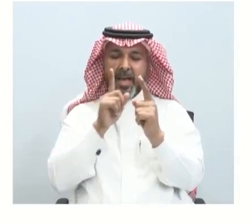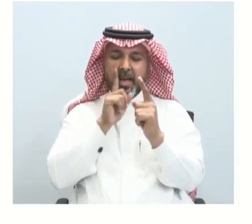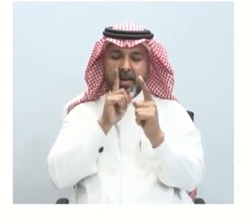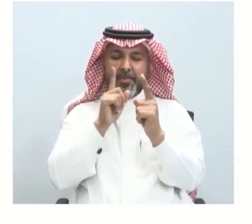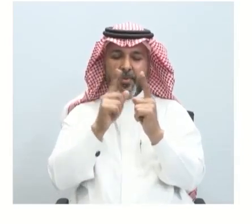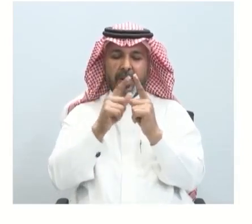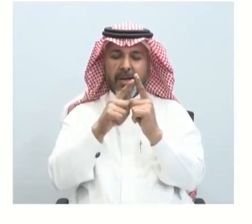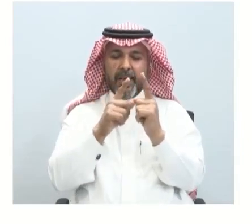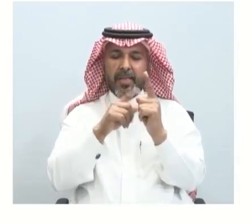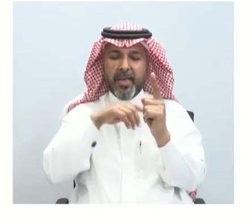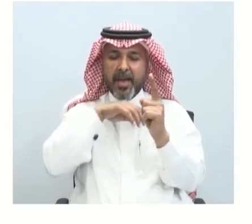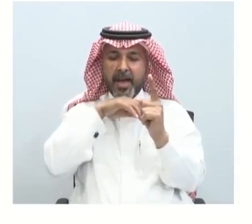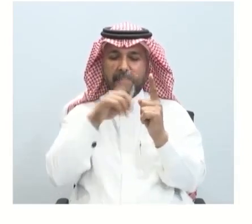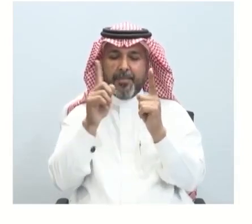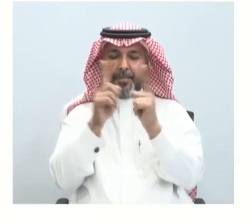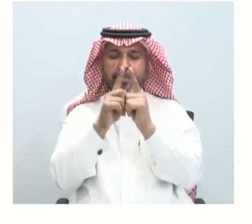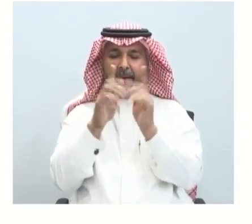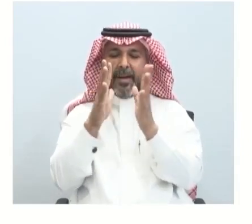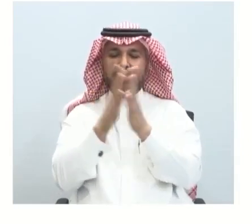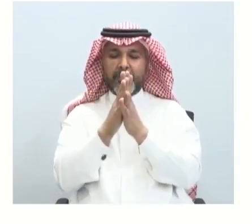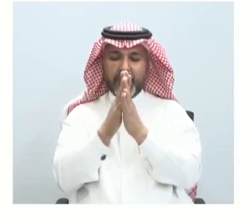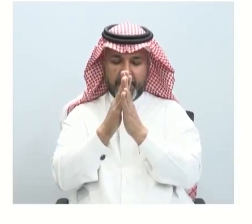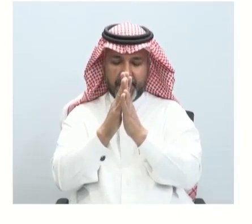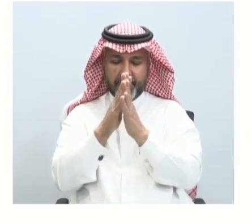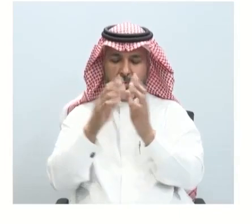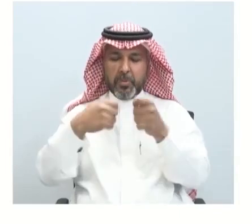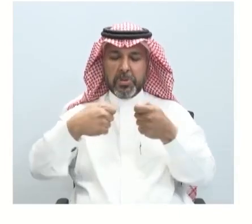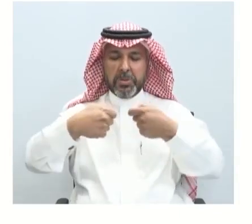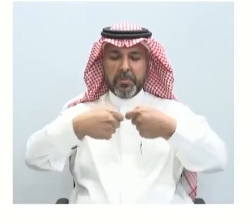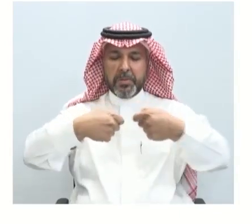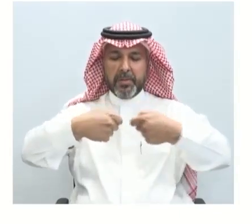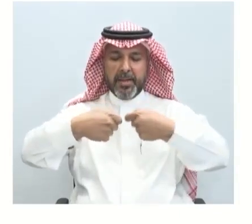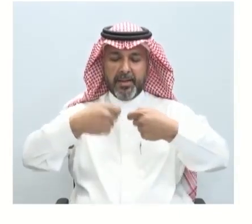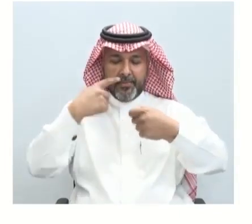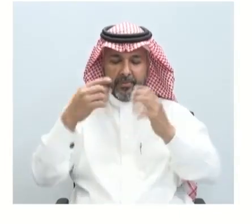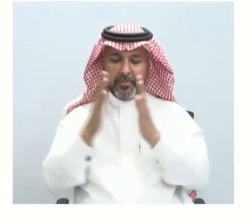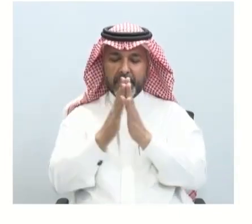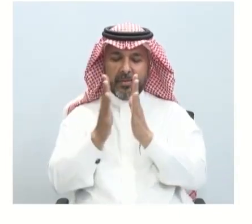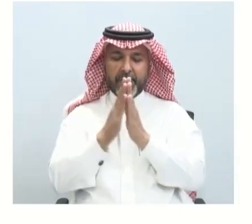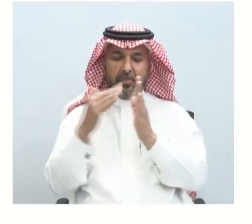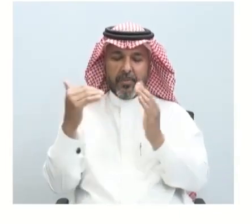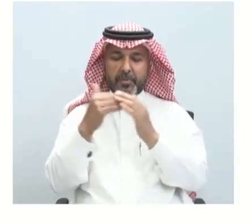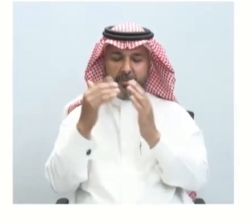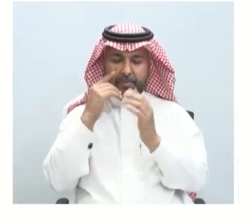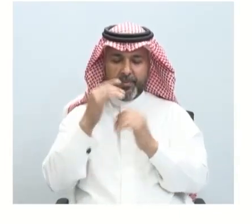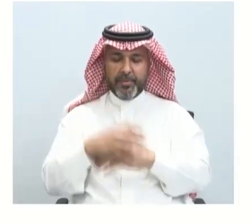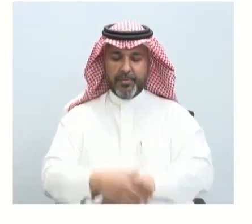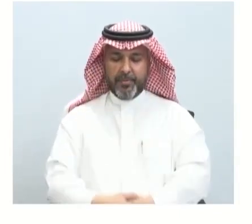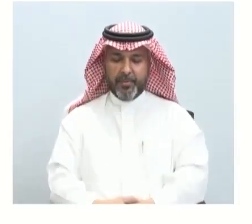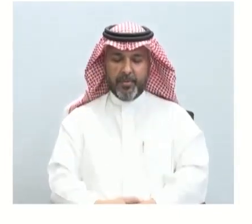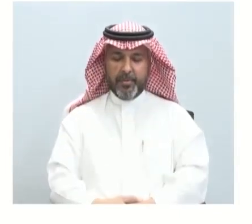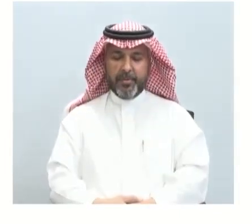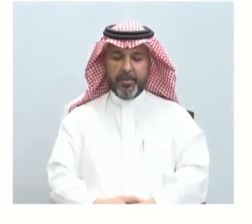الاب يحدث بينهم تصالب يحدث بينهم تشابك سوف ينتج عنه عمليه نسميها عمليه العبور ماذا يحدث في عمليه العبر يحدث